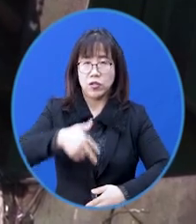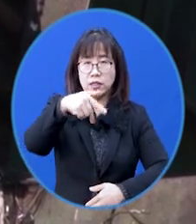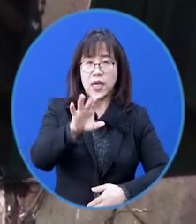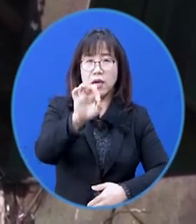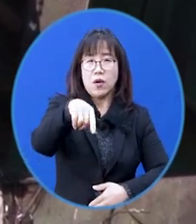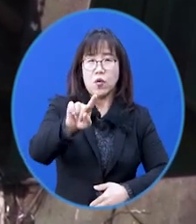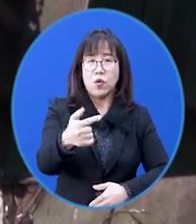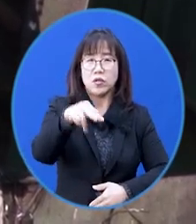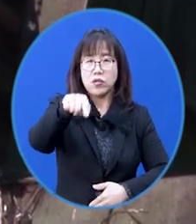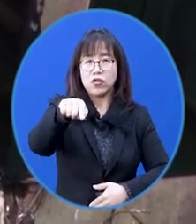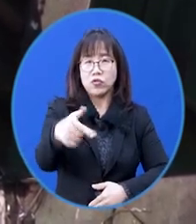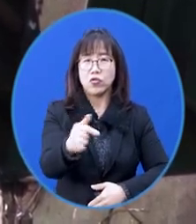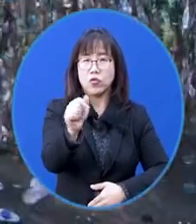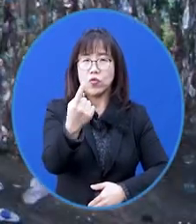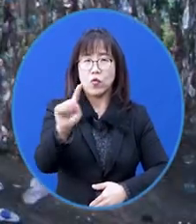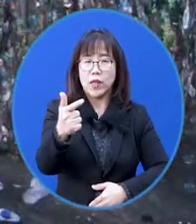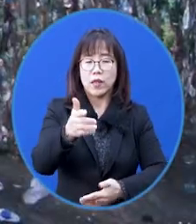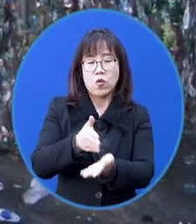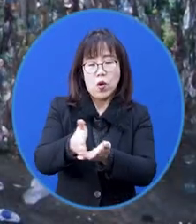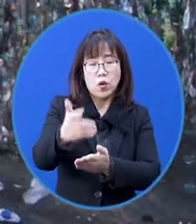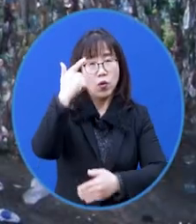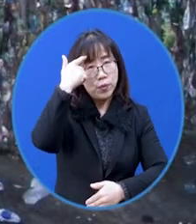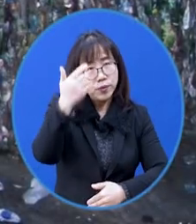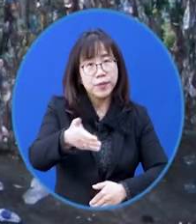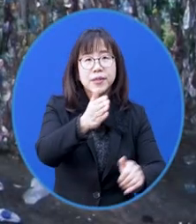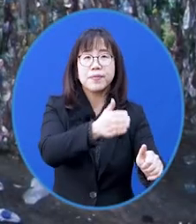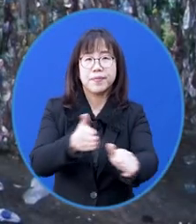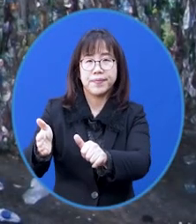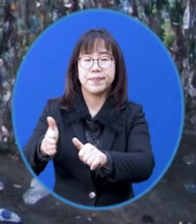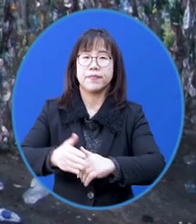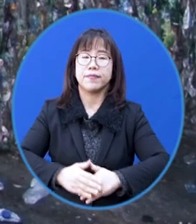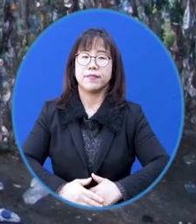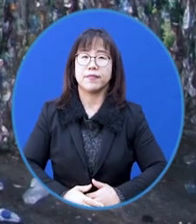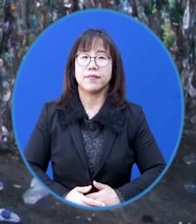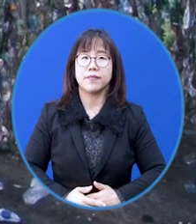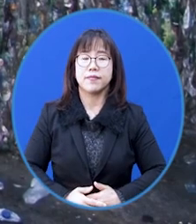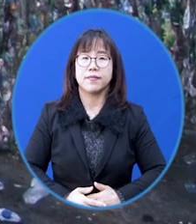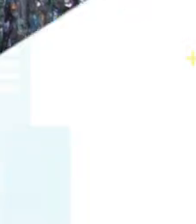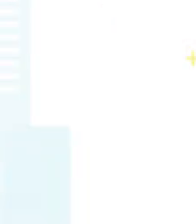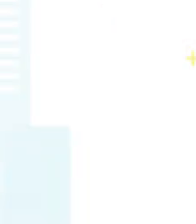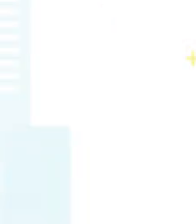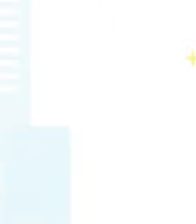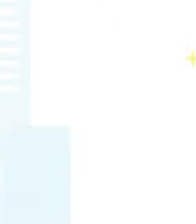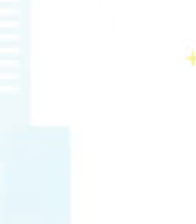분리배출에 대한 자세한 내용은 강서구청 자원순환과로 문의하면 됩니다.